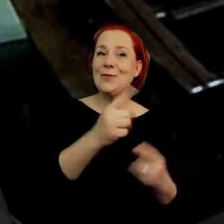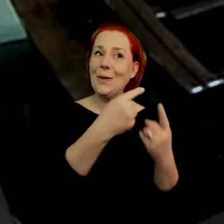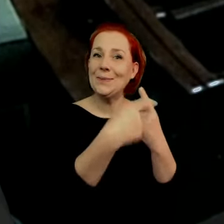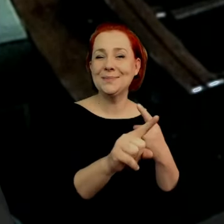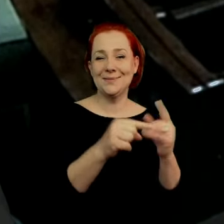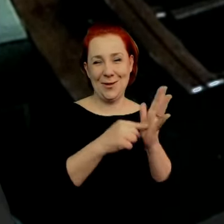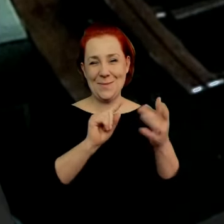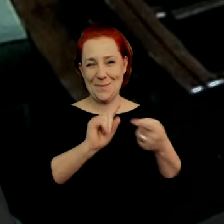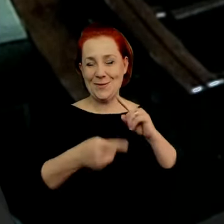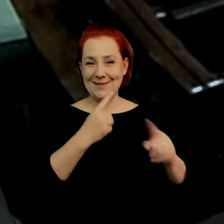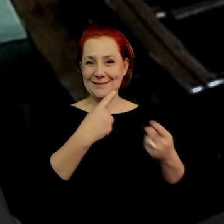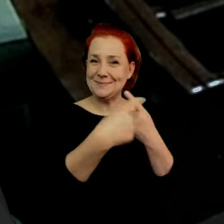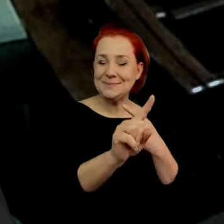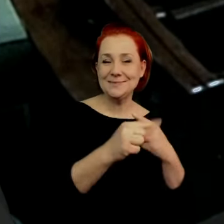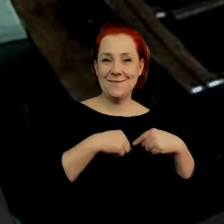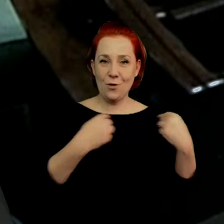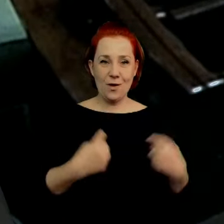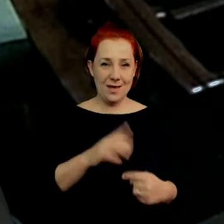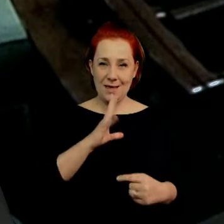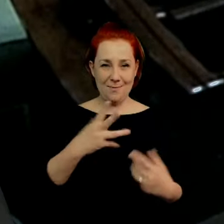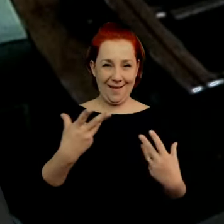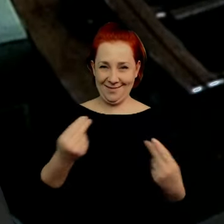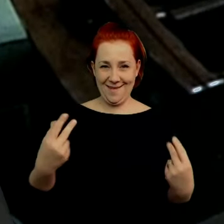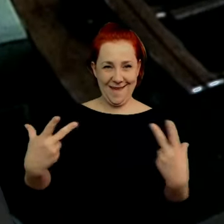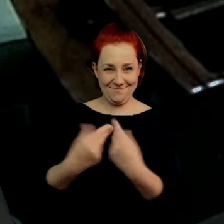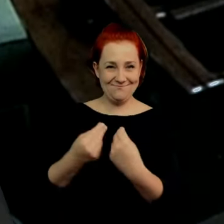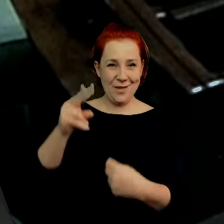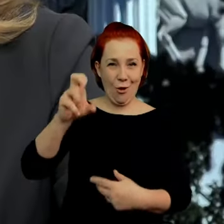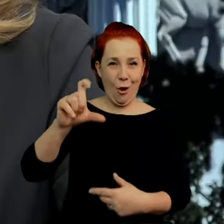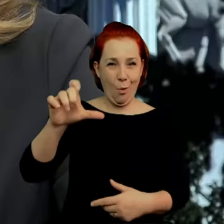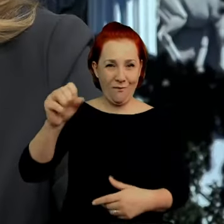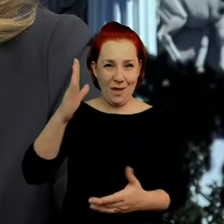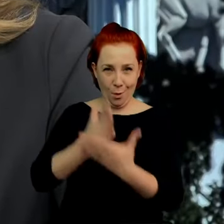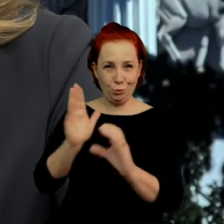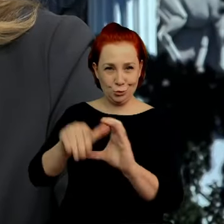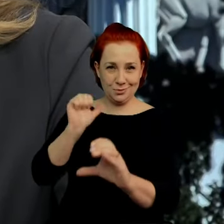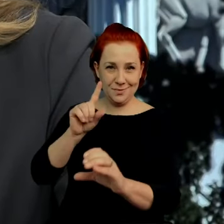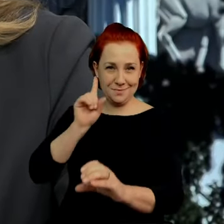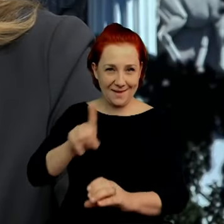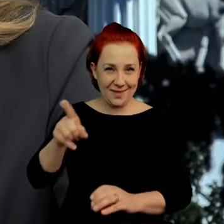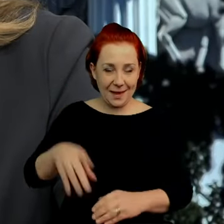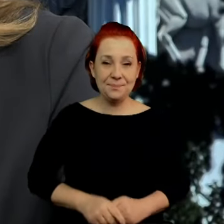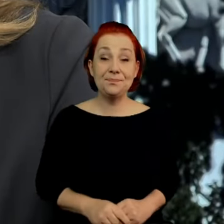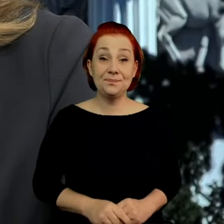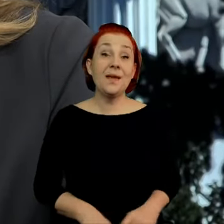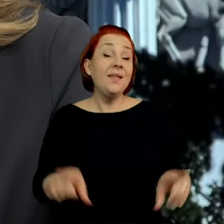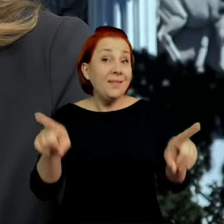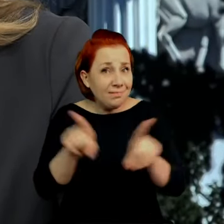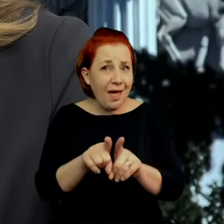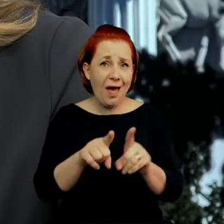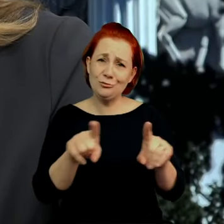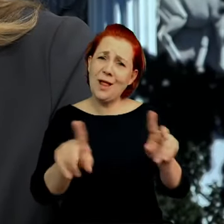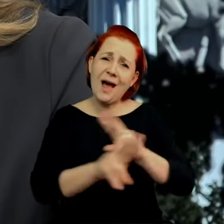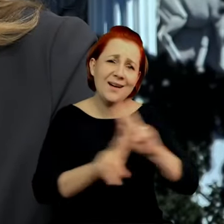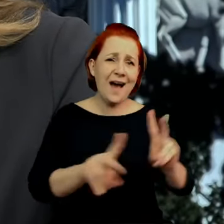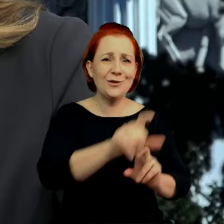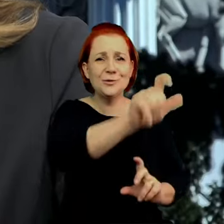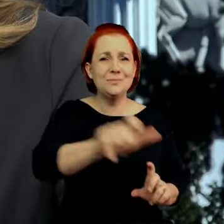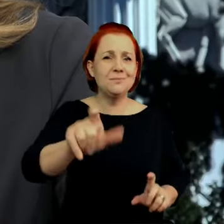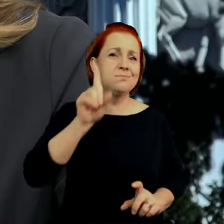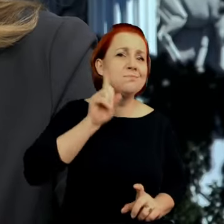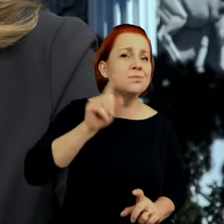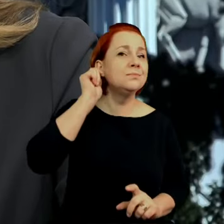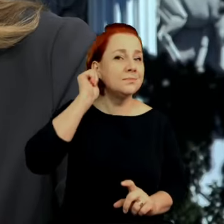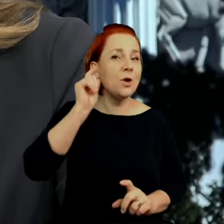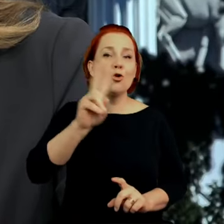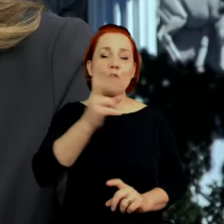bo już chyba nie Hołowni, bo się Pani z nim pożegnała. Też. Znaczy chyba wszystkim posłom i posłankom demokratycznej opozycji, którym się